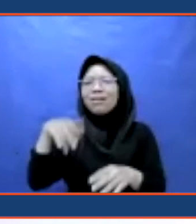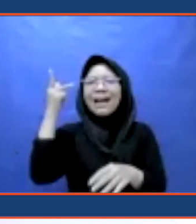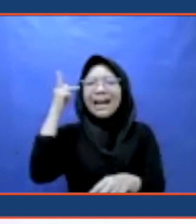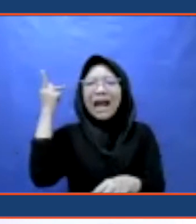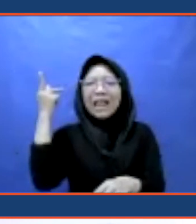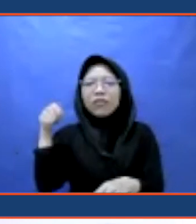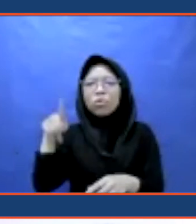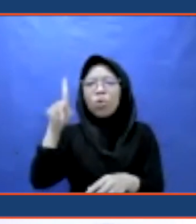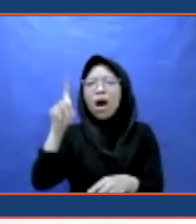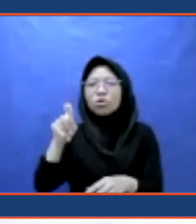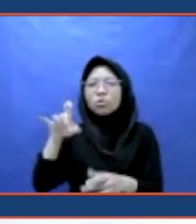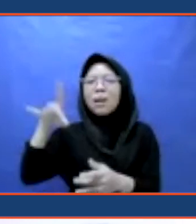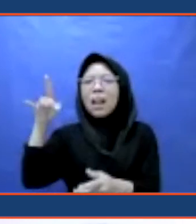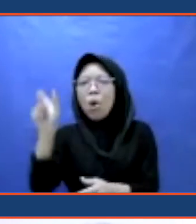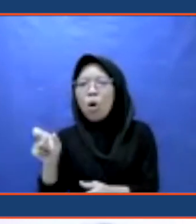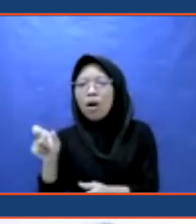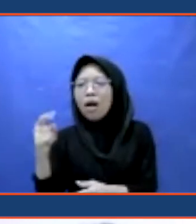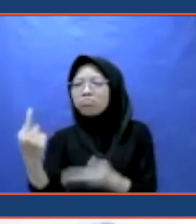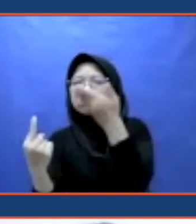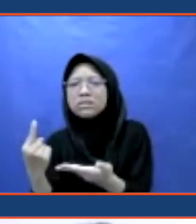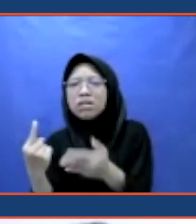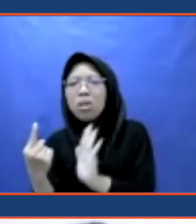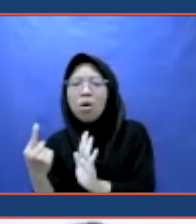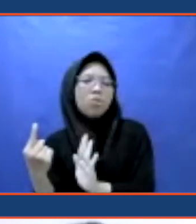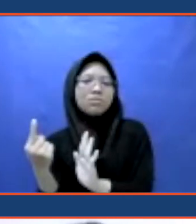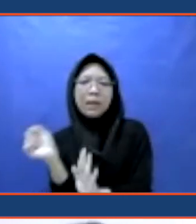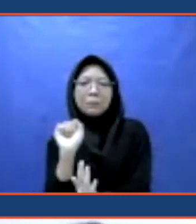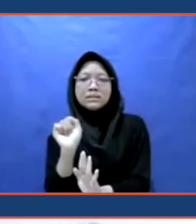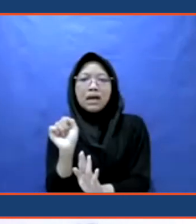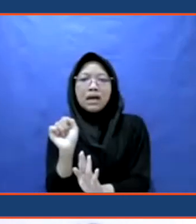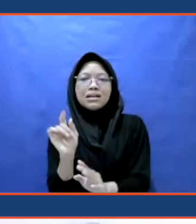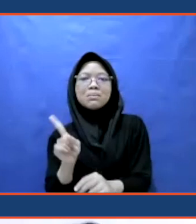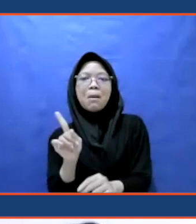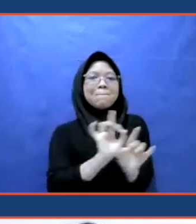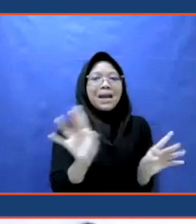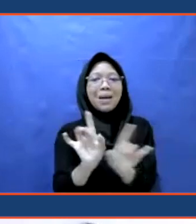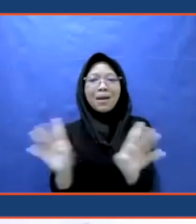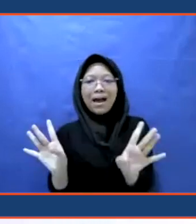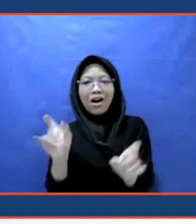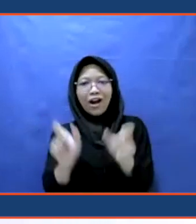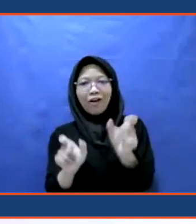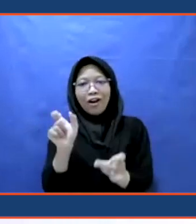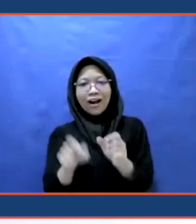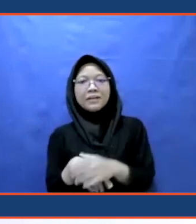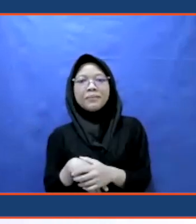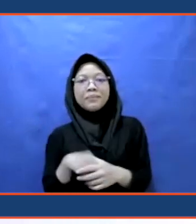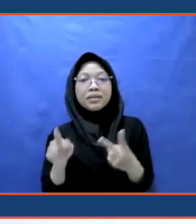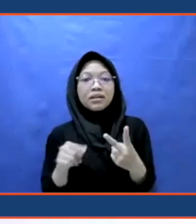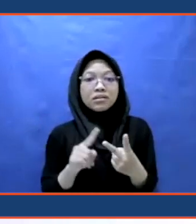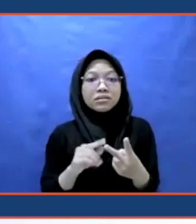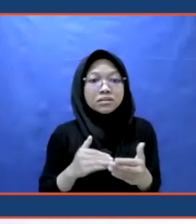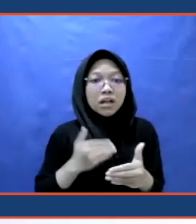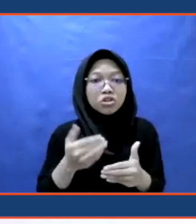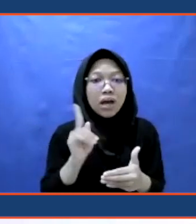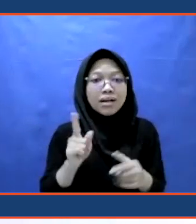lalu yang kedua ini dari Steve Jobs yang mengatakan bahwa kreativitas itu kemampuan untuk menghubungkan satu hal dengan